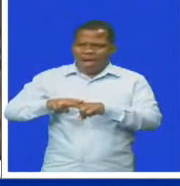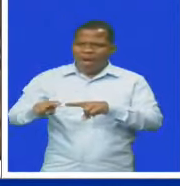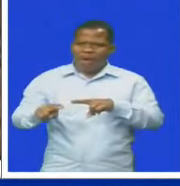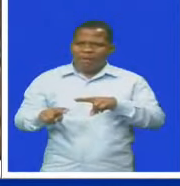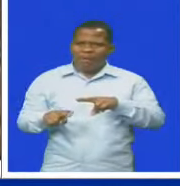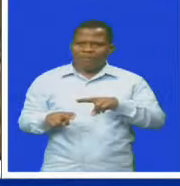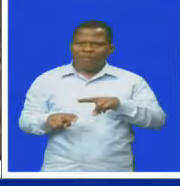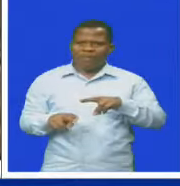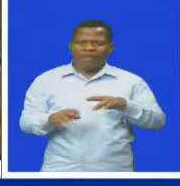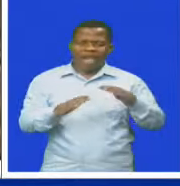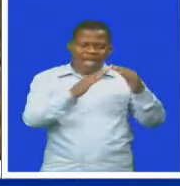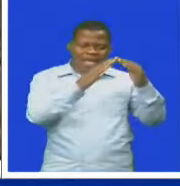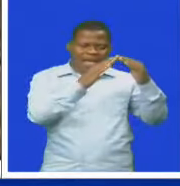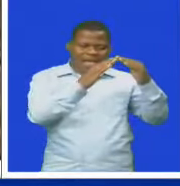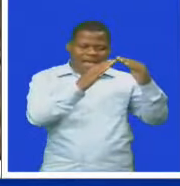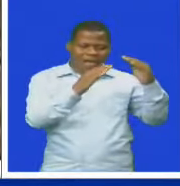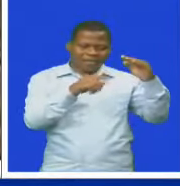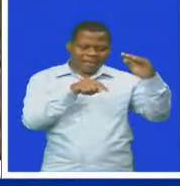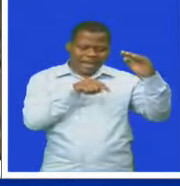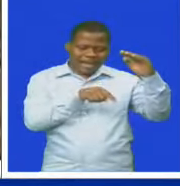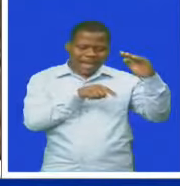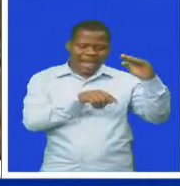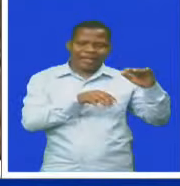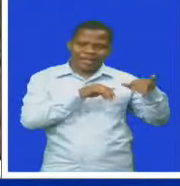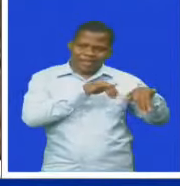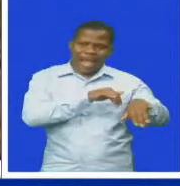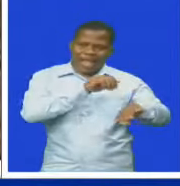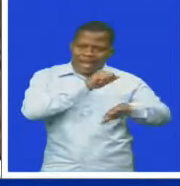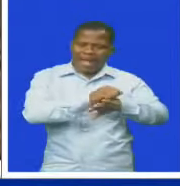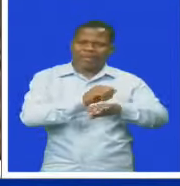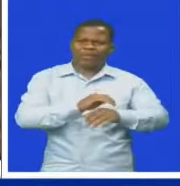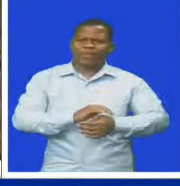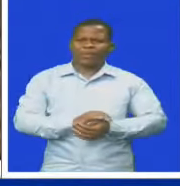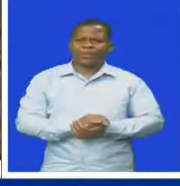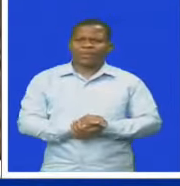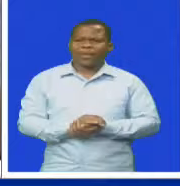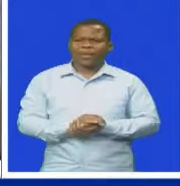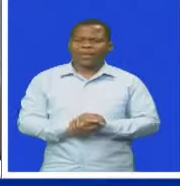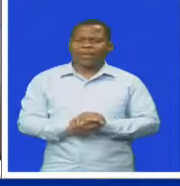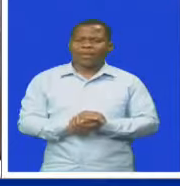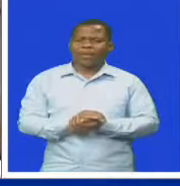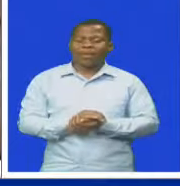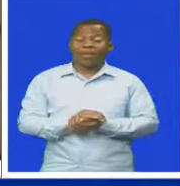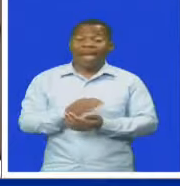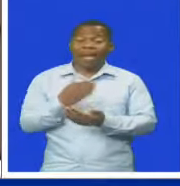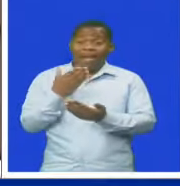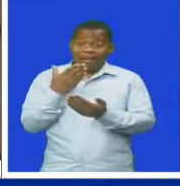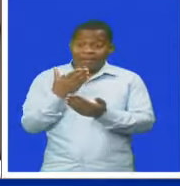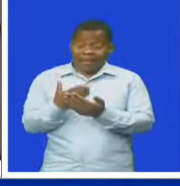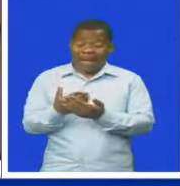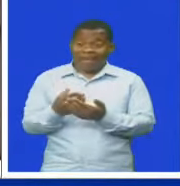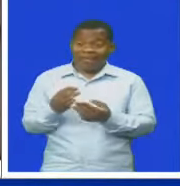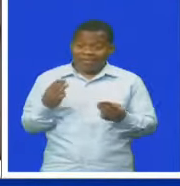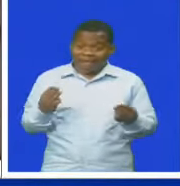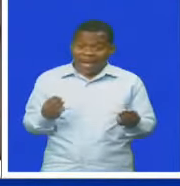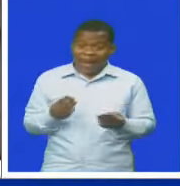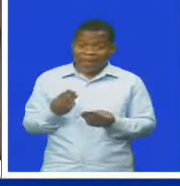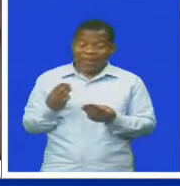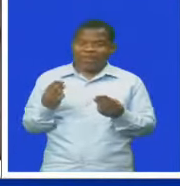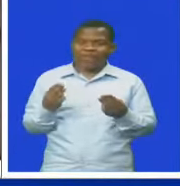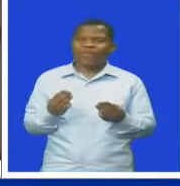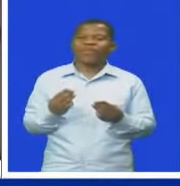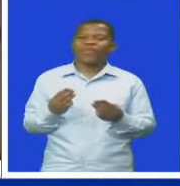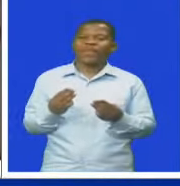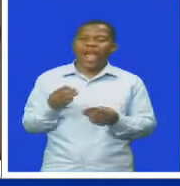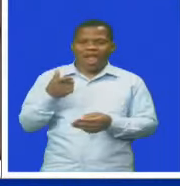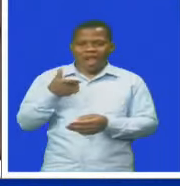Dlamini ugcizelele kubafuyi labatifasa ngemagetani tinja ukuthi nabaya emsebenzini bacinisekise ukuthi tukhungelwe